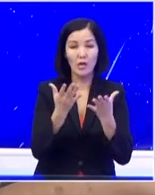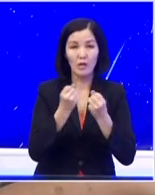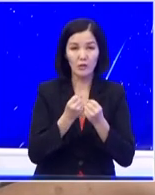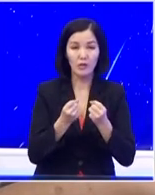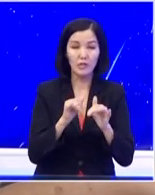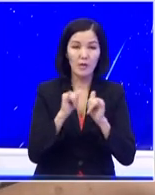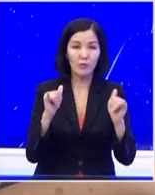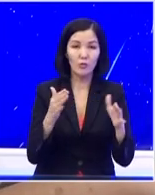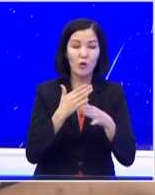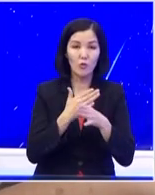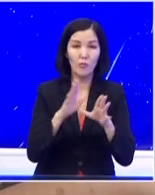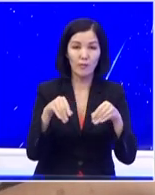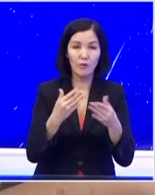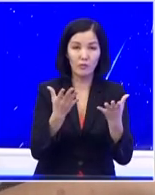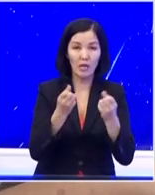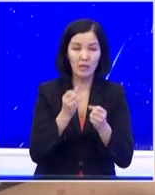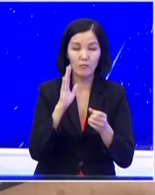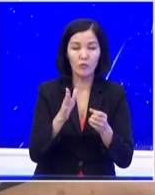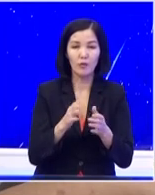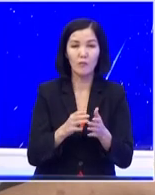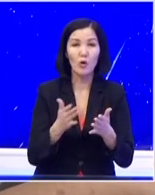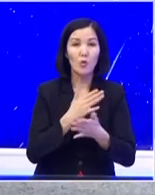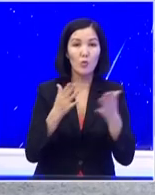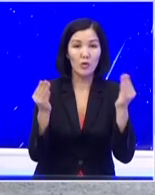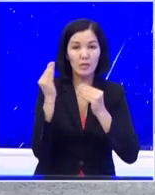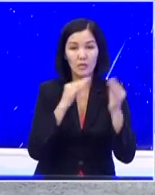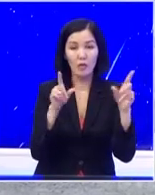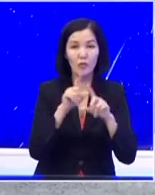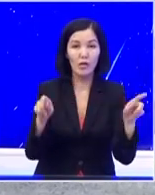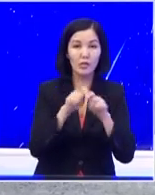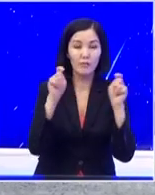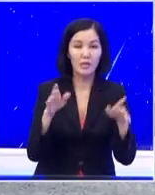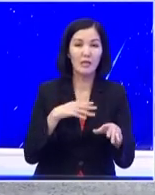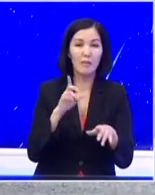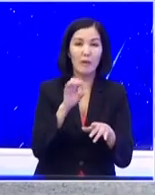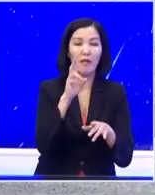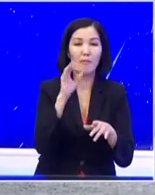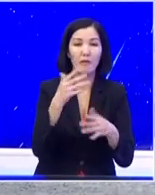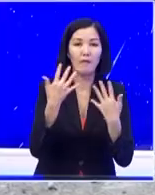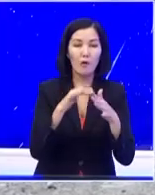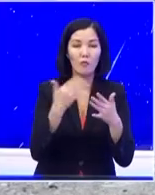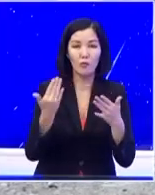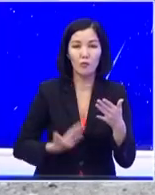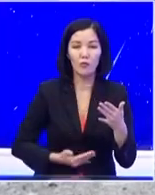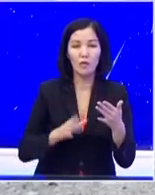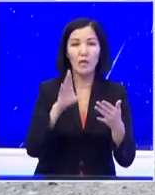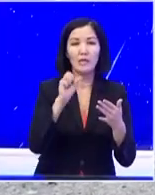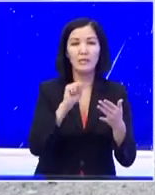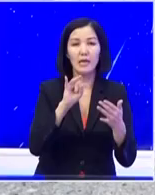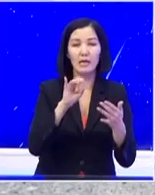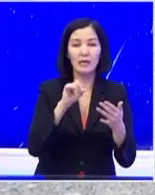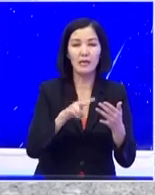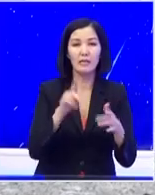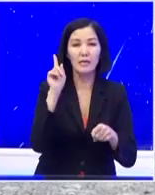кәсібімді дамытуға көмек болып жатса, үлкен салон ашқым келеді. Сонымен қатар Балапанов ауылының тұрғыны Сайран Атажанов болса,